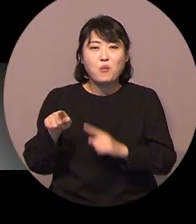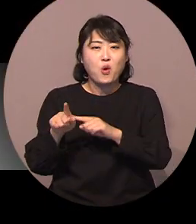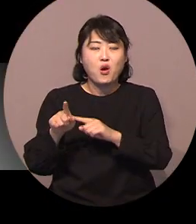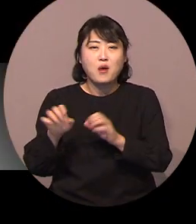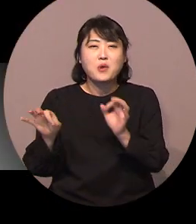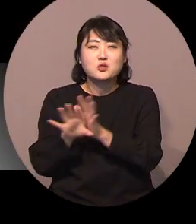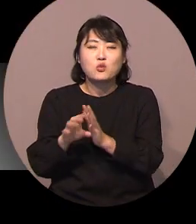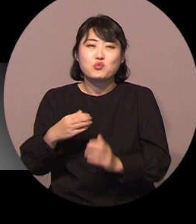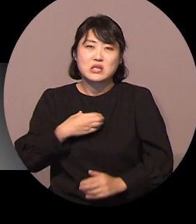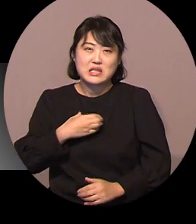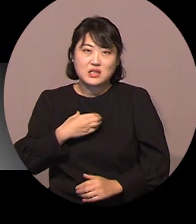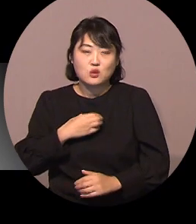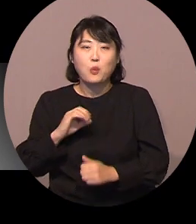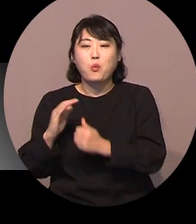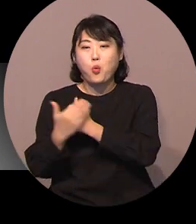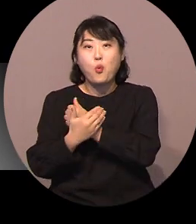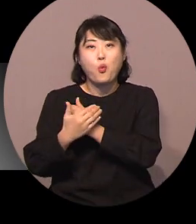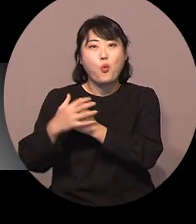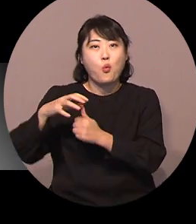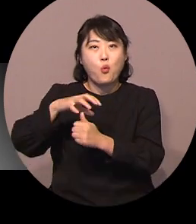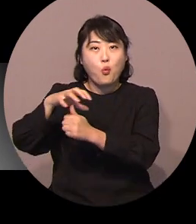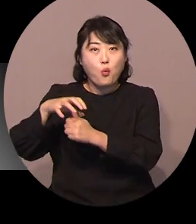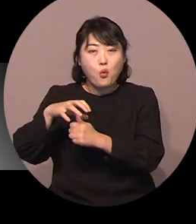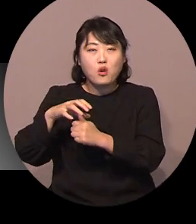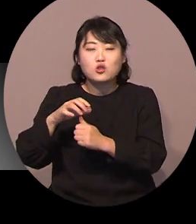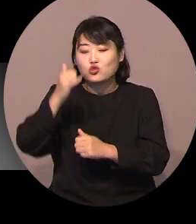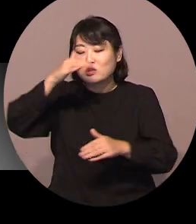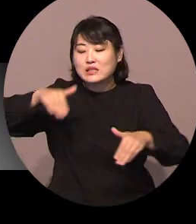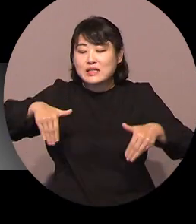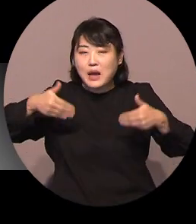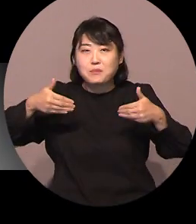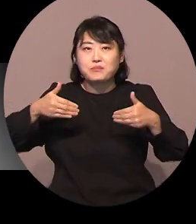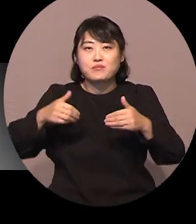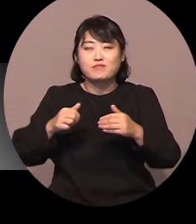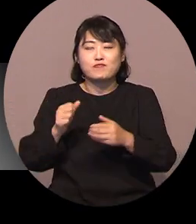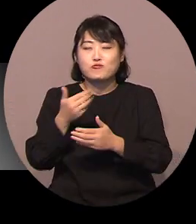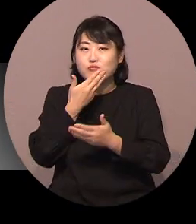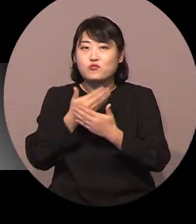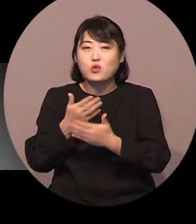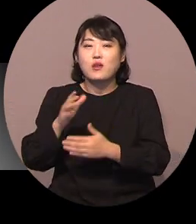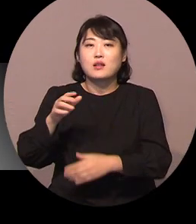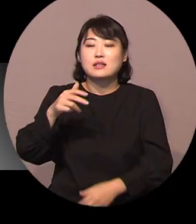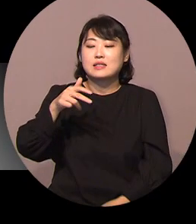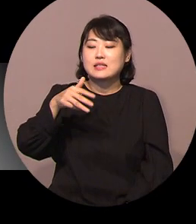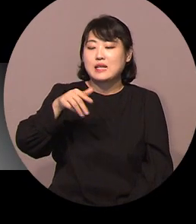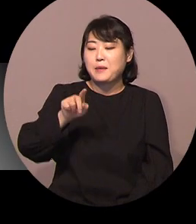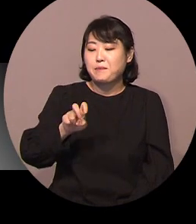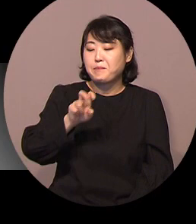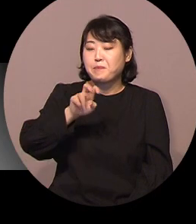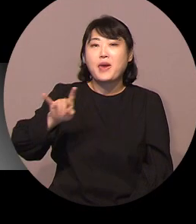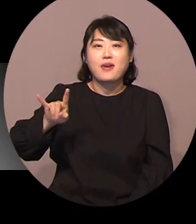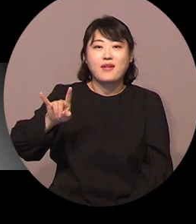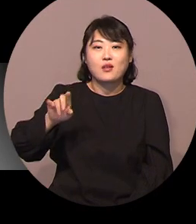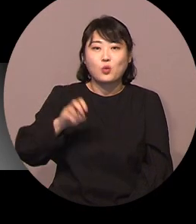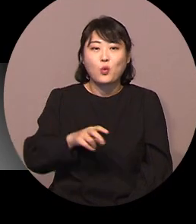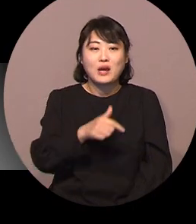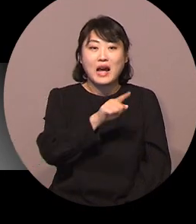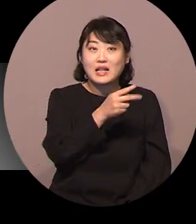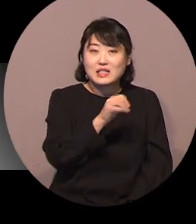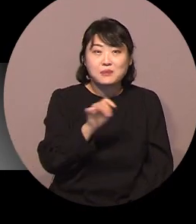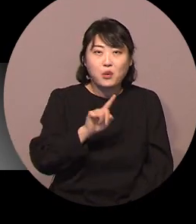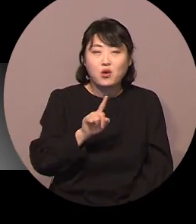종이자 천연 기념물로 충남의 상징새 있 참매 모티브로 했고 가디는 무령왕릉을 지키던